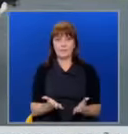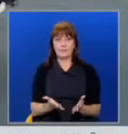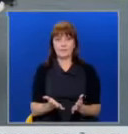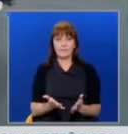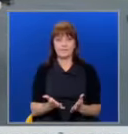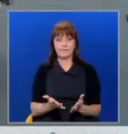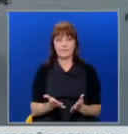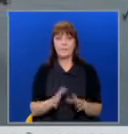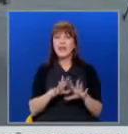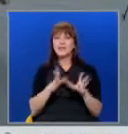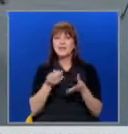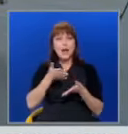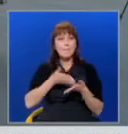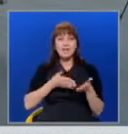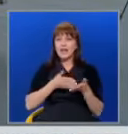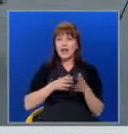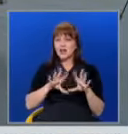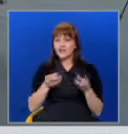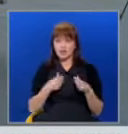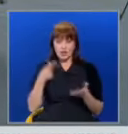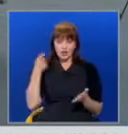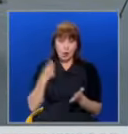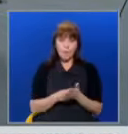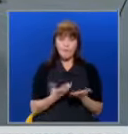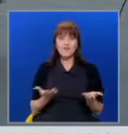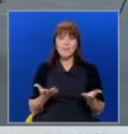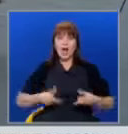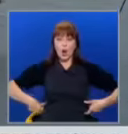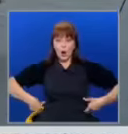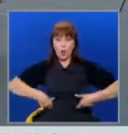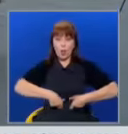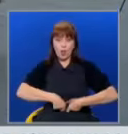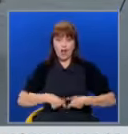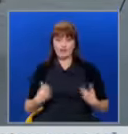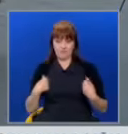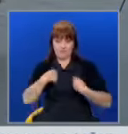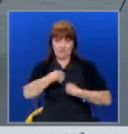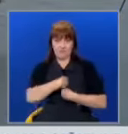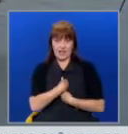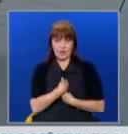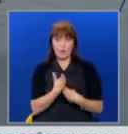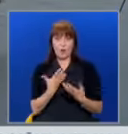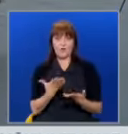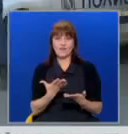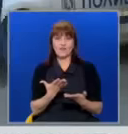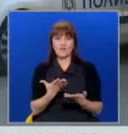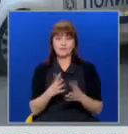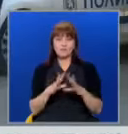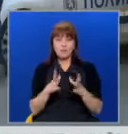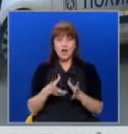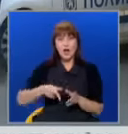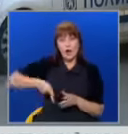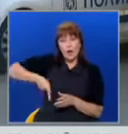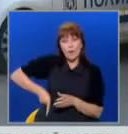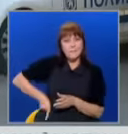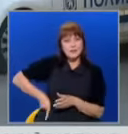е... Ние си закупуваме всичко. Разбирате ли? Колан, екипировка, кобури и не мога